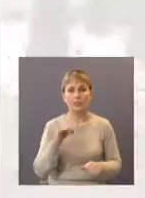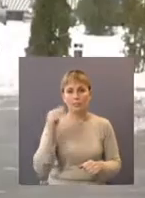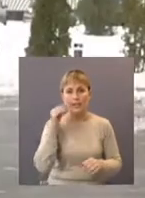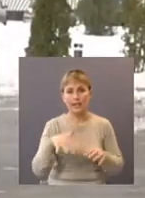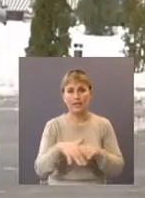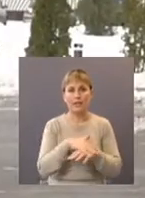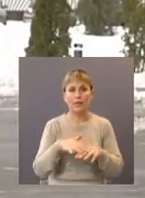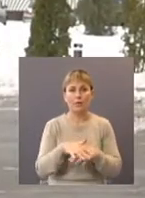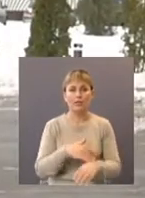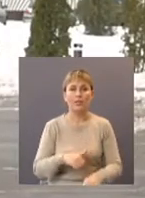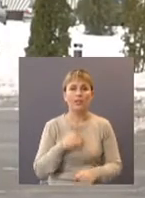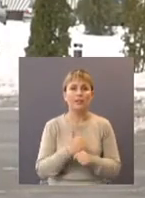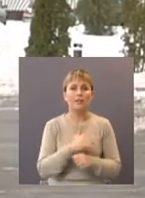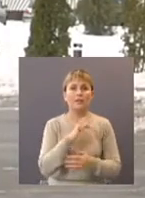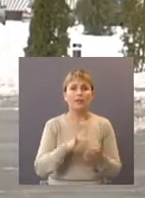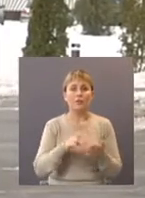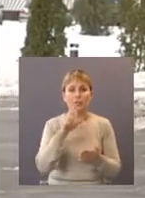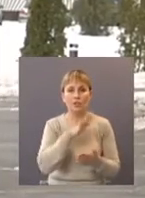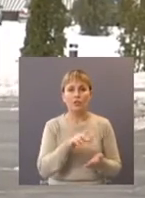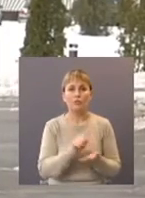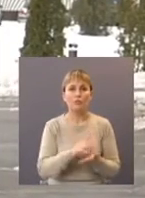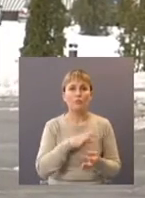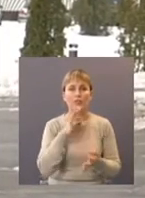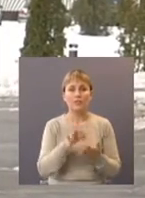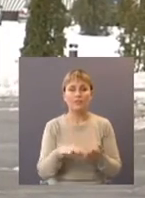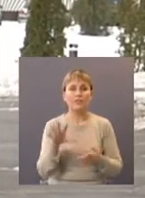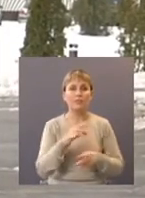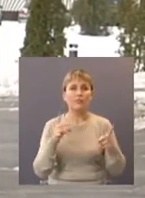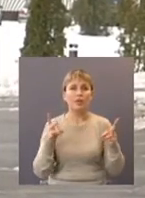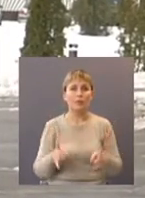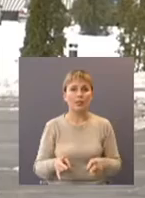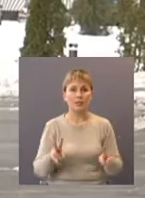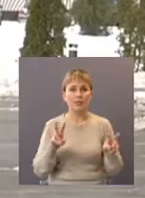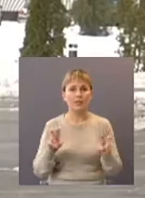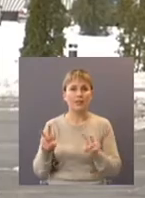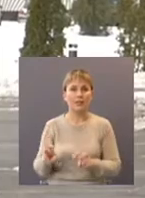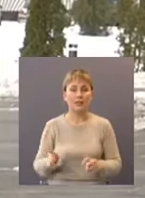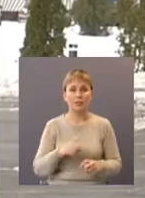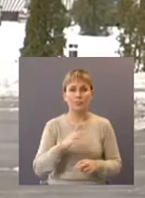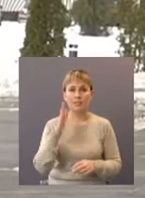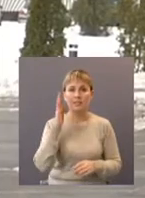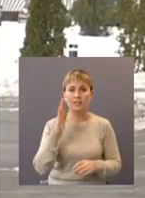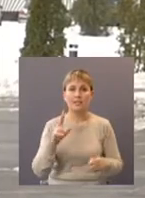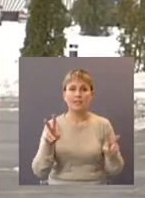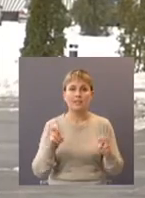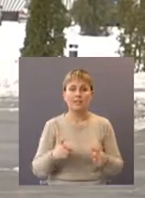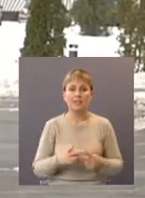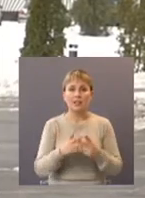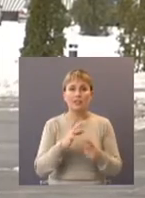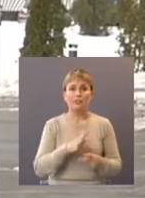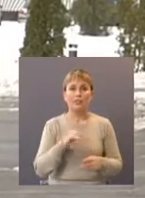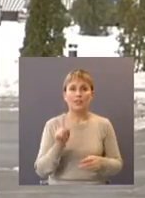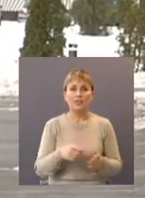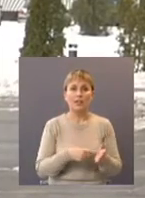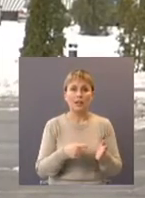городом. Я помню, что, по-моему, в Австралии, когда, как говорится, было какие-то соперничества между